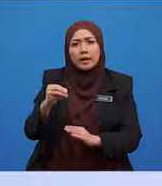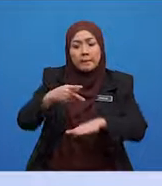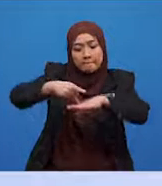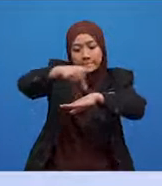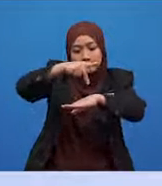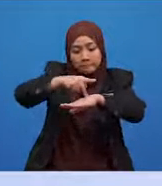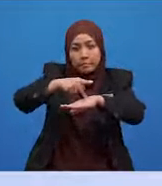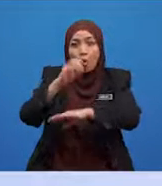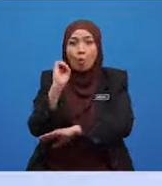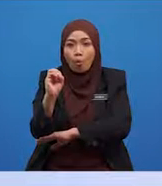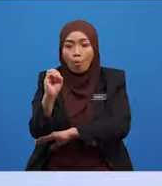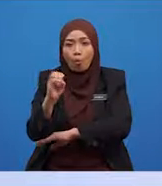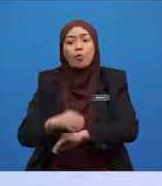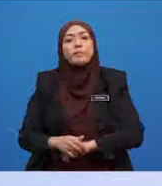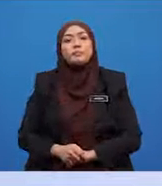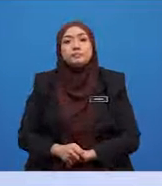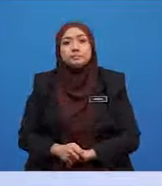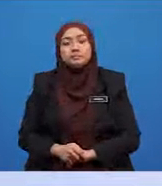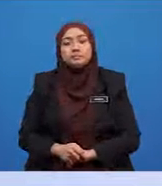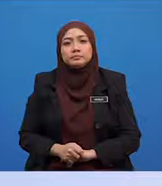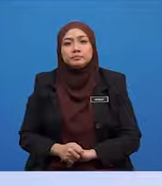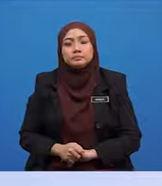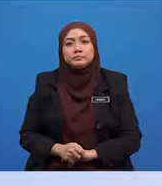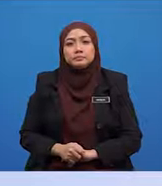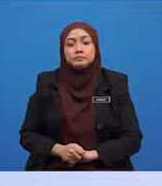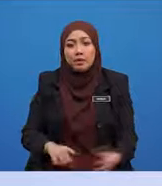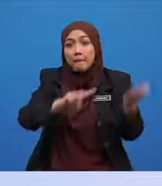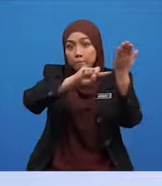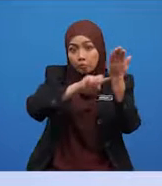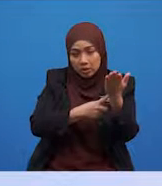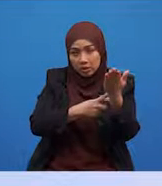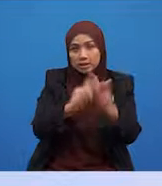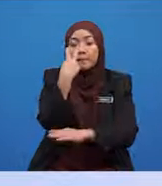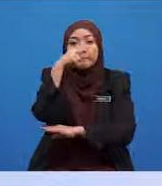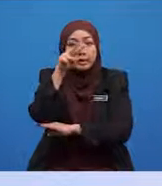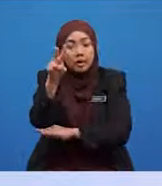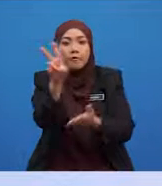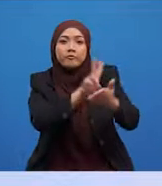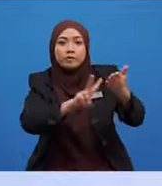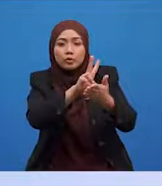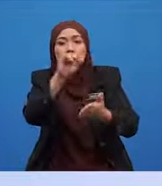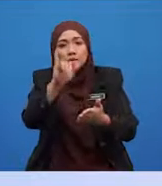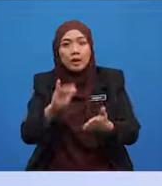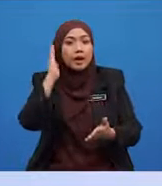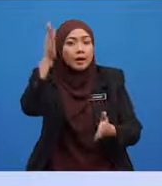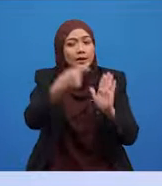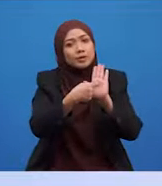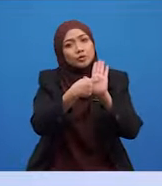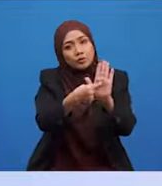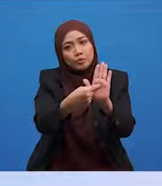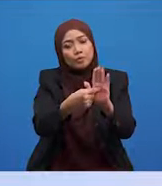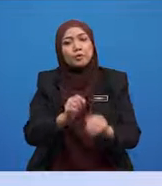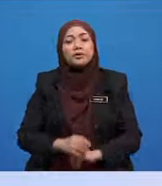O. Terlebih dahulu murid-murid, perhatikan video yang dipaparkan.